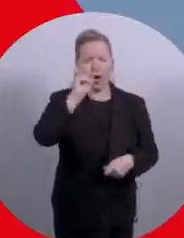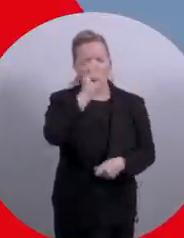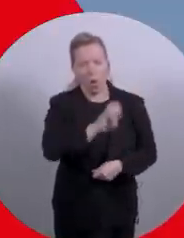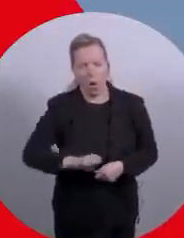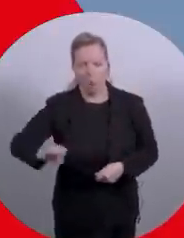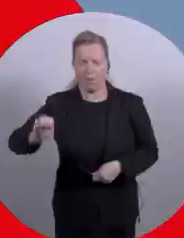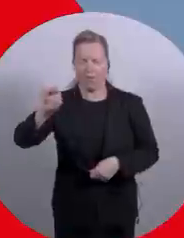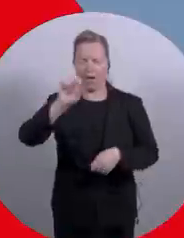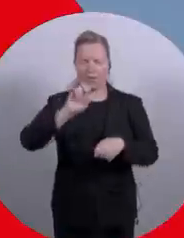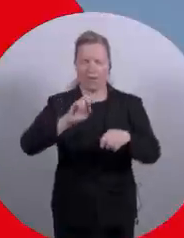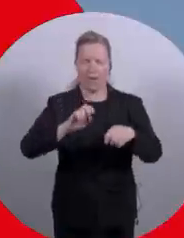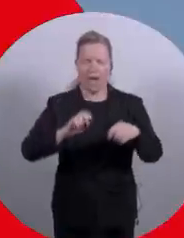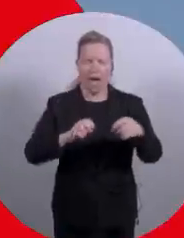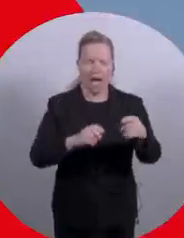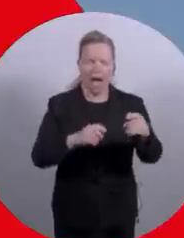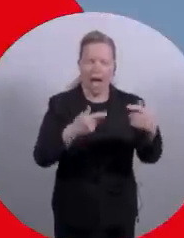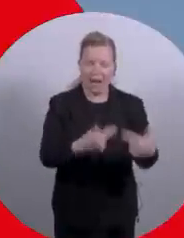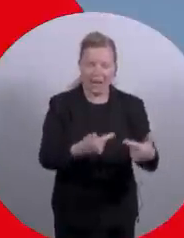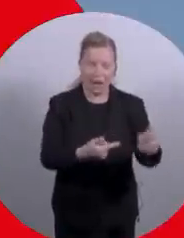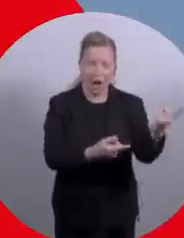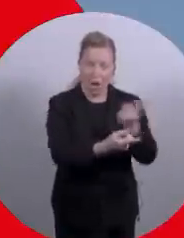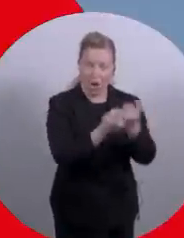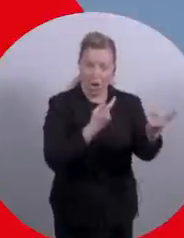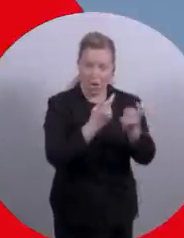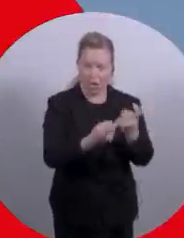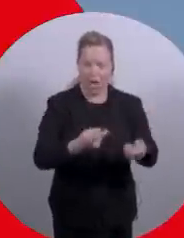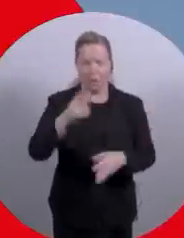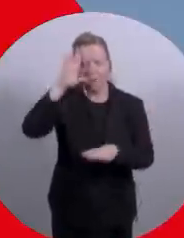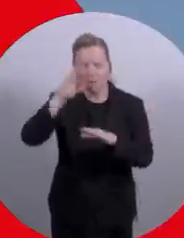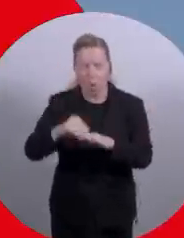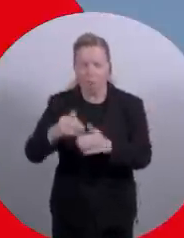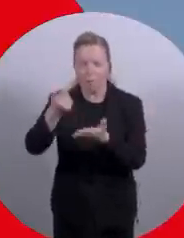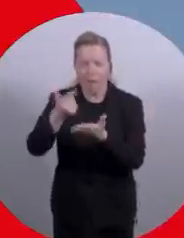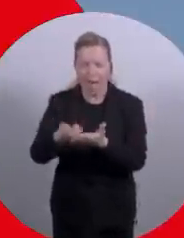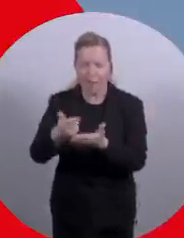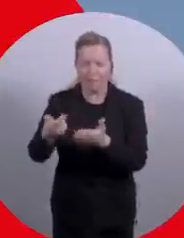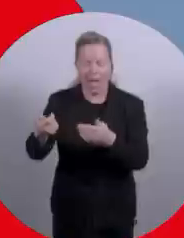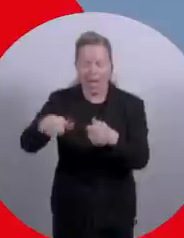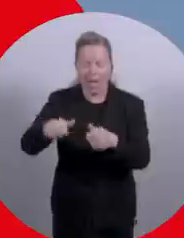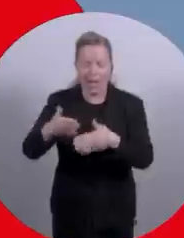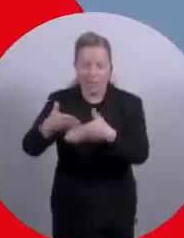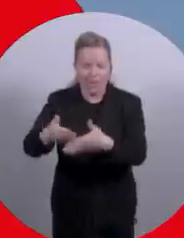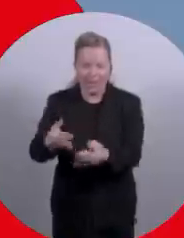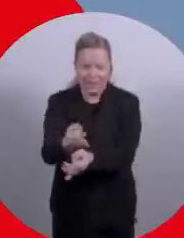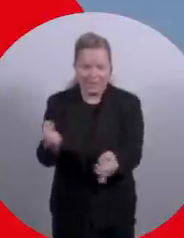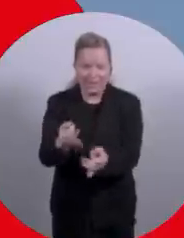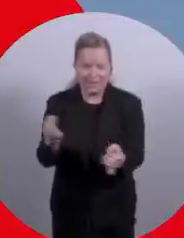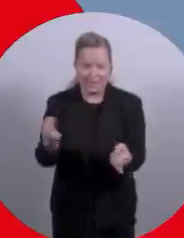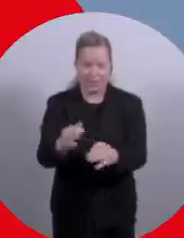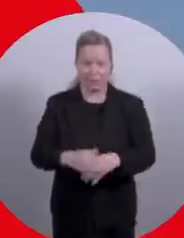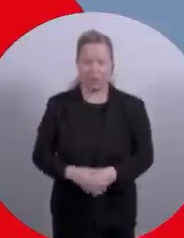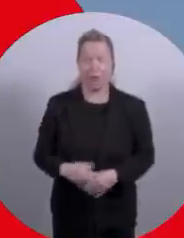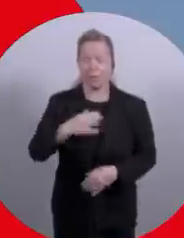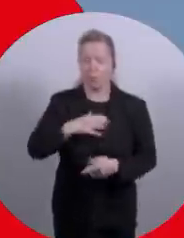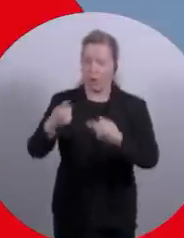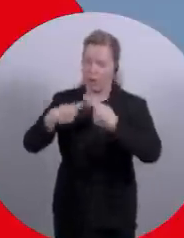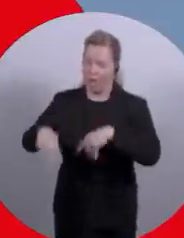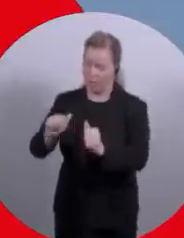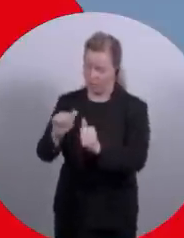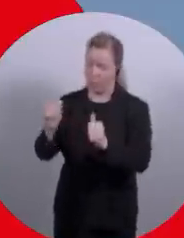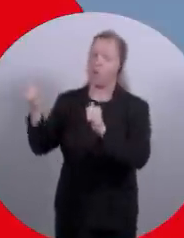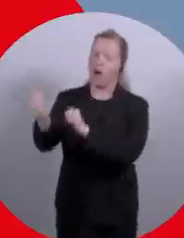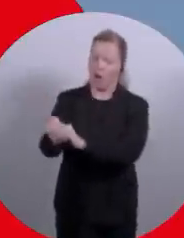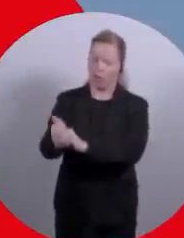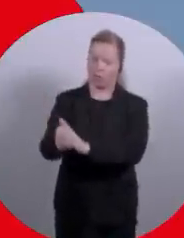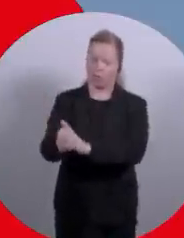die Anleger zu uns lockt aber Wohnbeihilfe haben wir nicht alles Dinge wo uns das Burgenland weit weit voraus ist